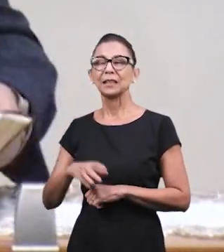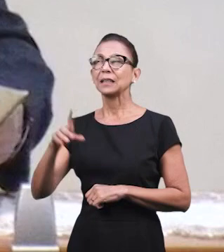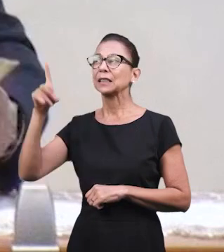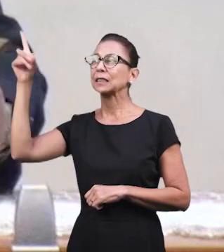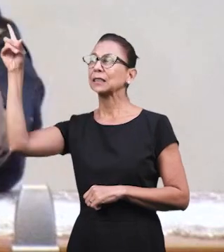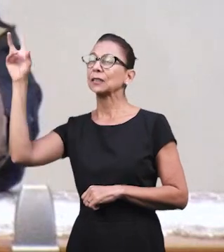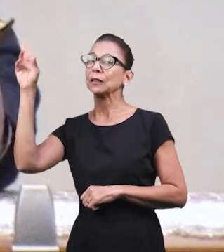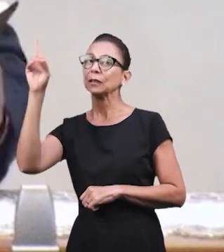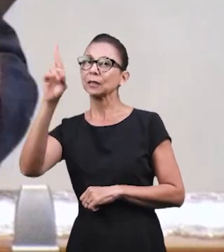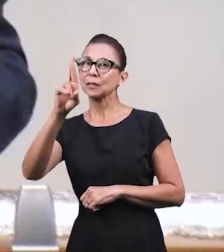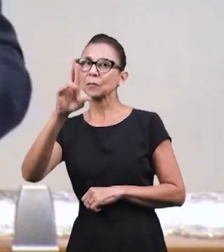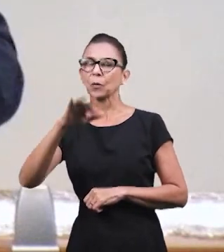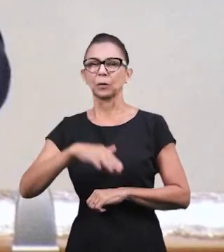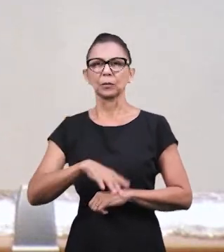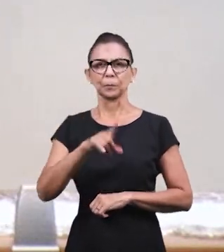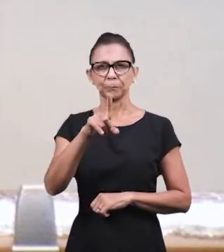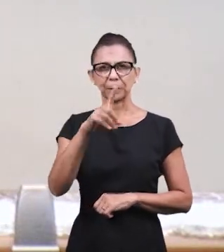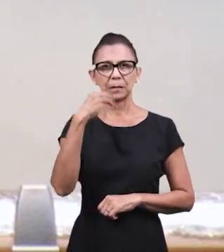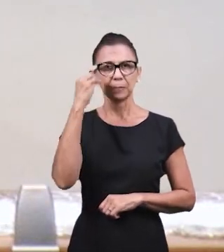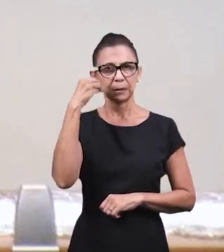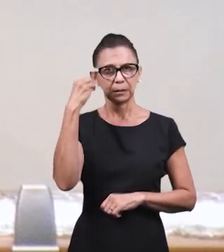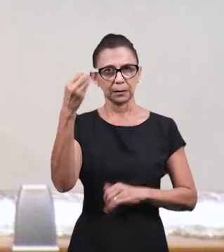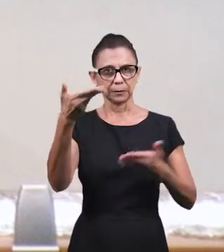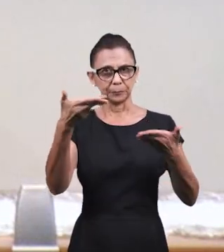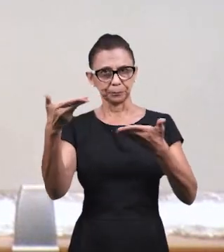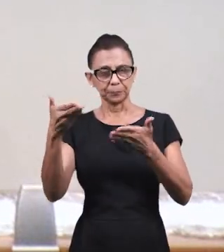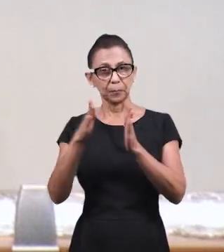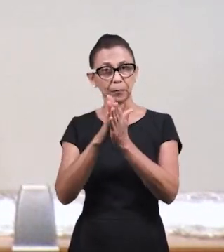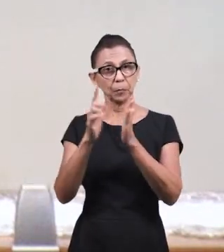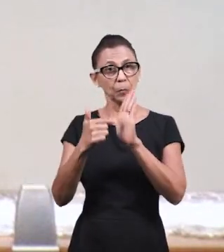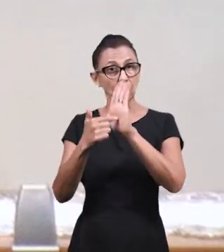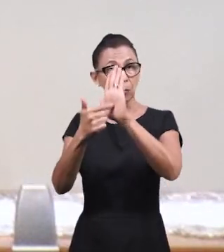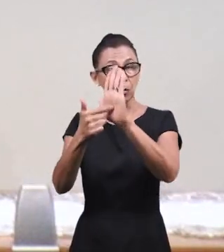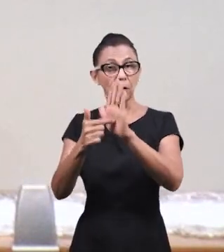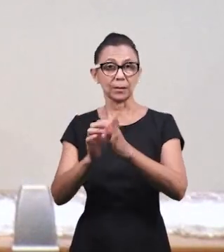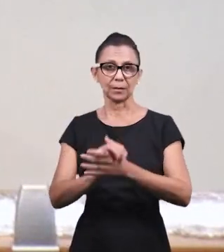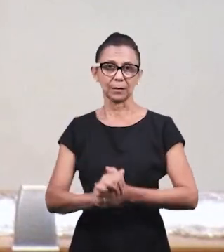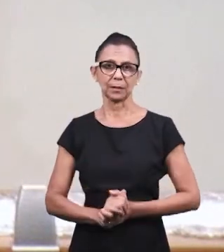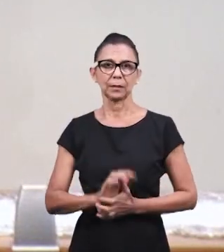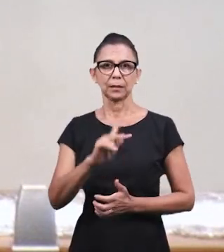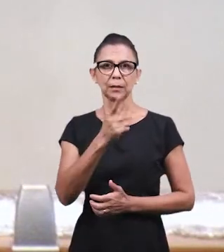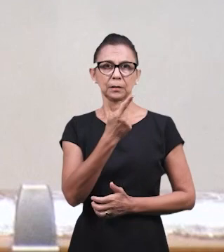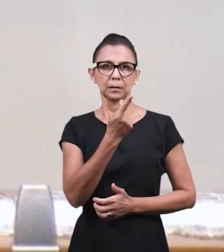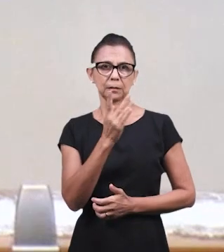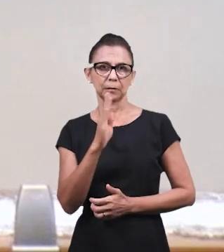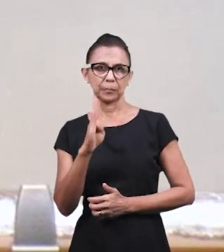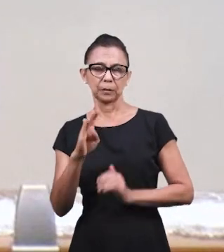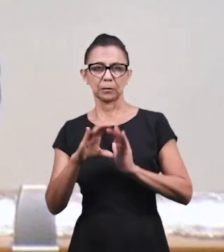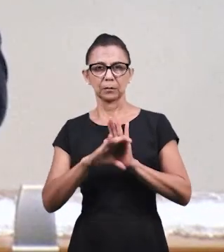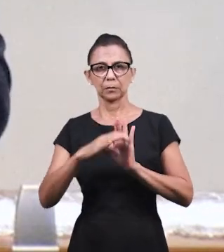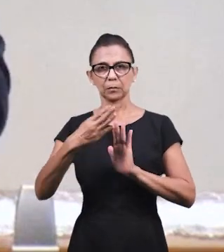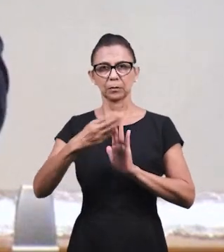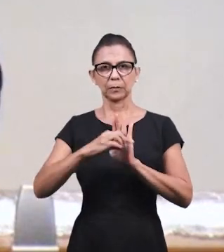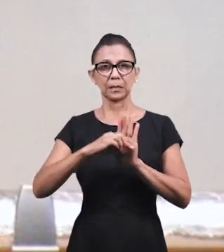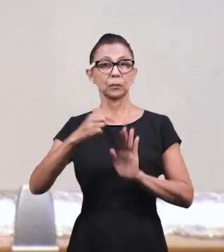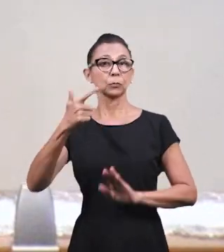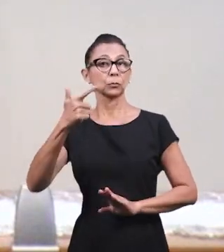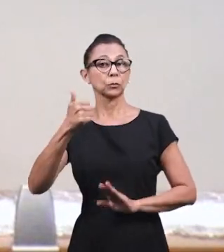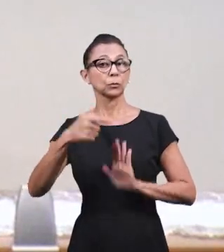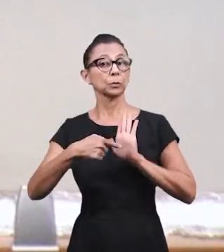хотел бы пригласить вас чтобы вы умели это переживание с богом слово божье говорит нам